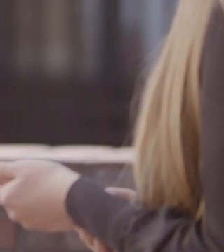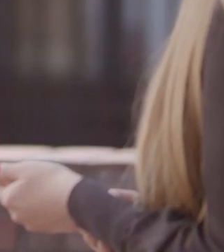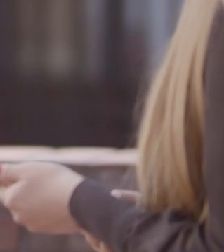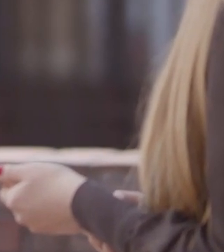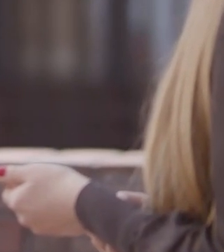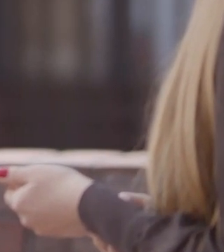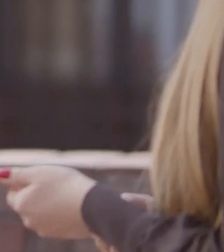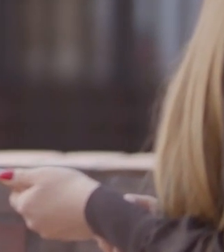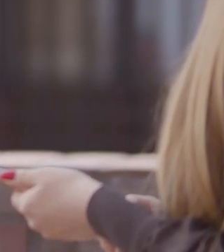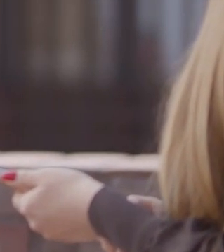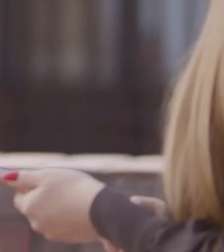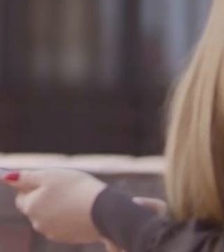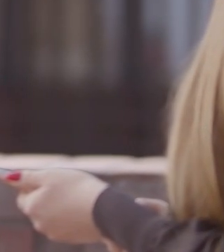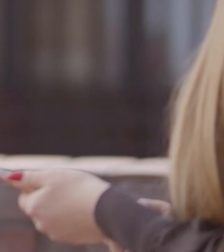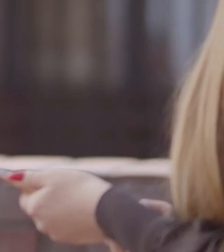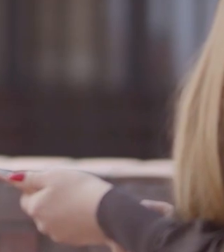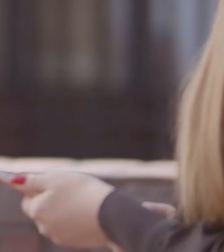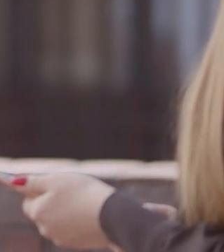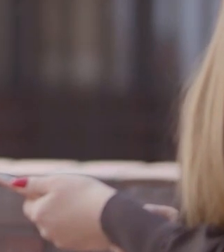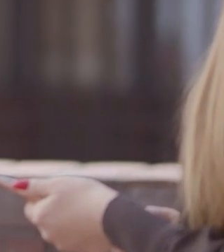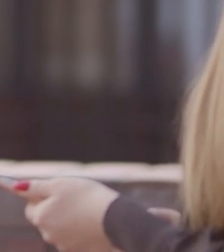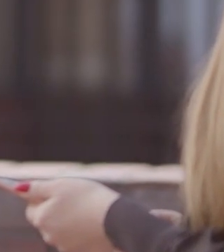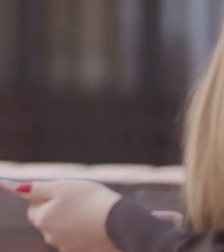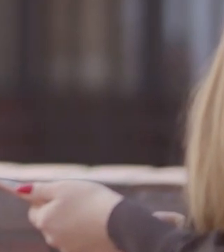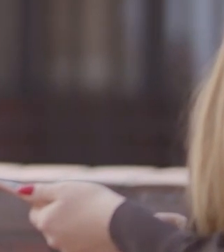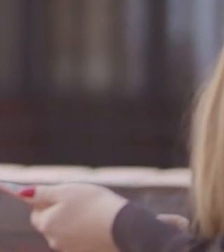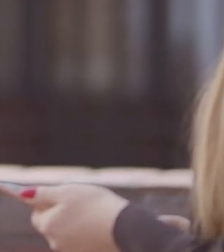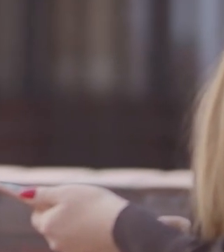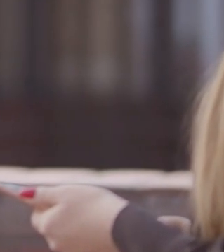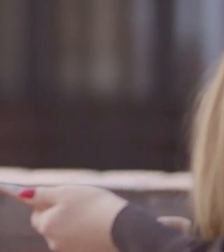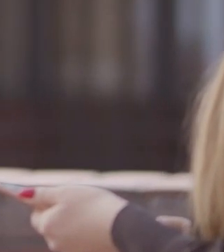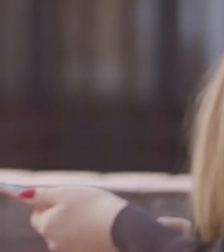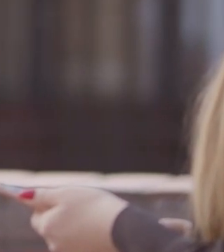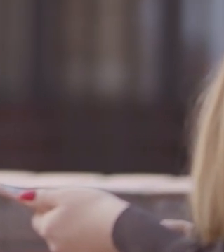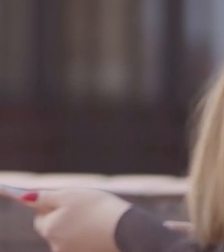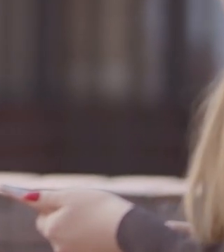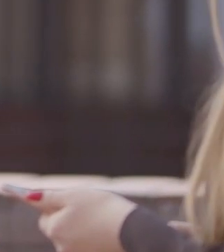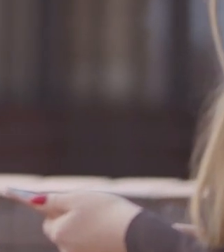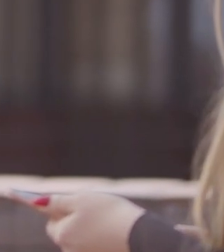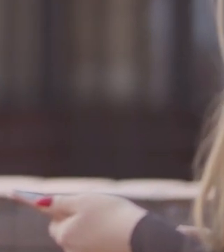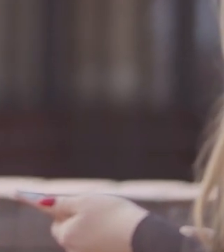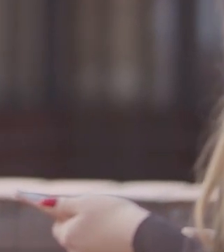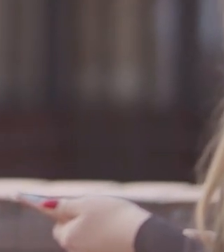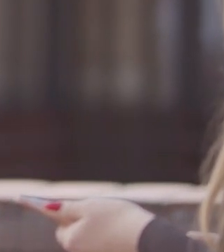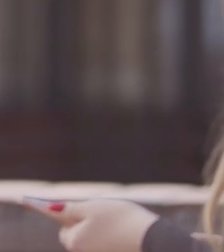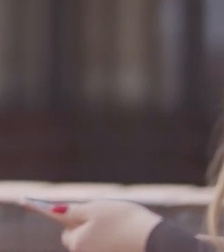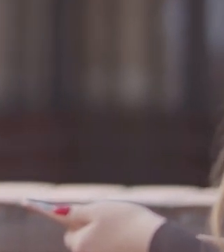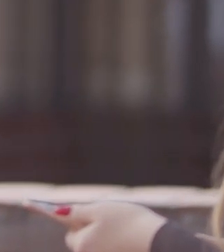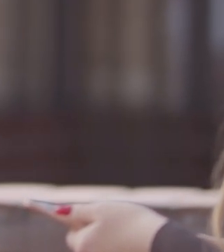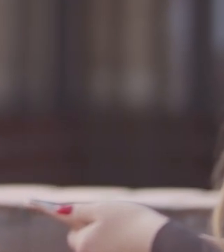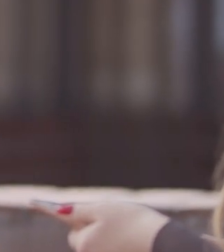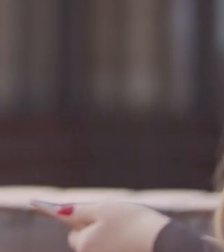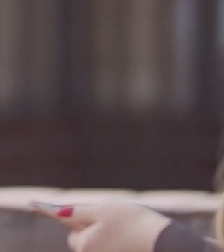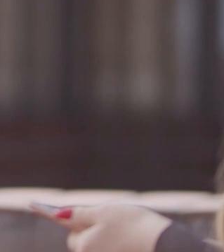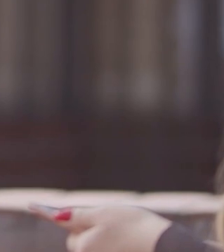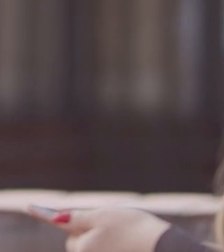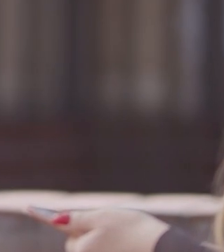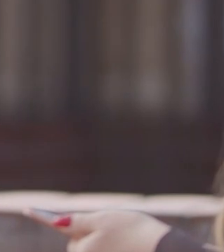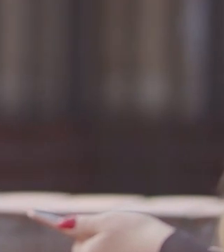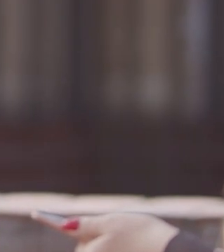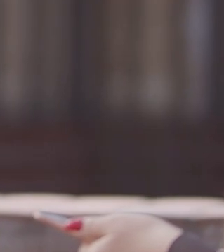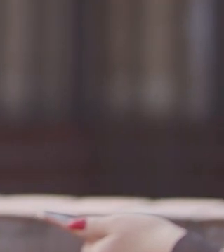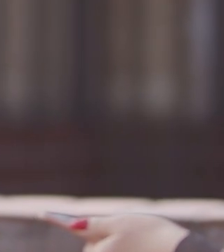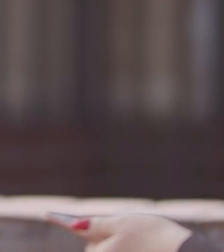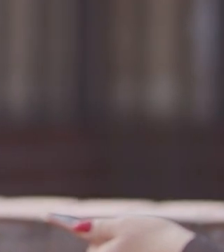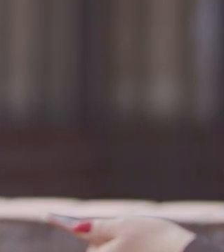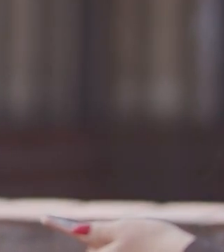studenci, którzy dopiero rozpoczynają naukę na naszym uniwersytecie. Ważne jest, aby w tym przypadku spełnić 2 warunki. Po pierwsze, należy rozpocząć